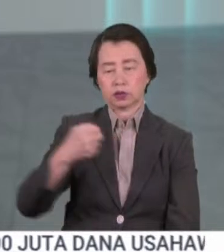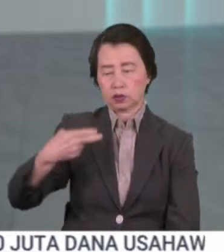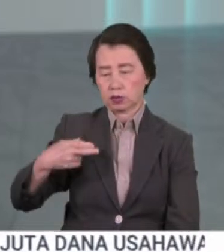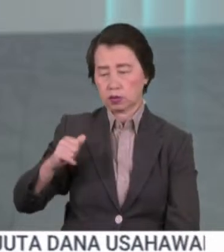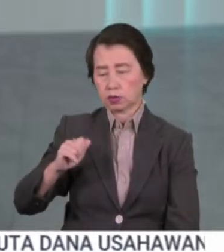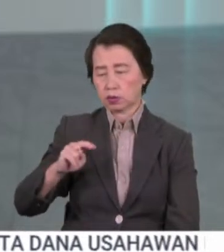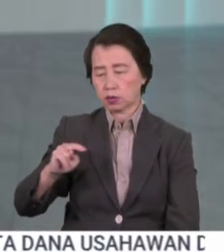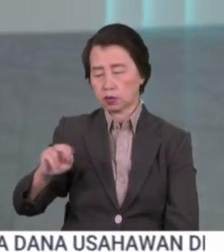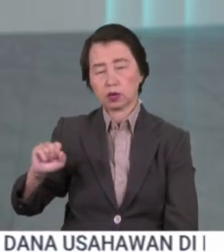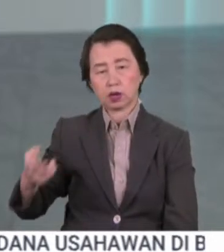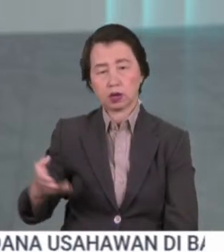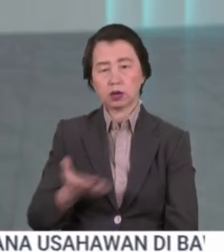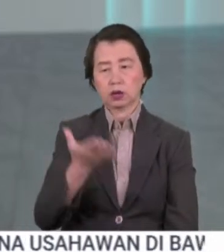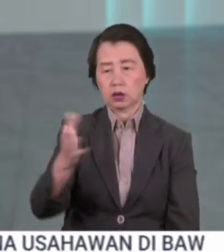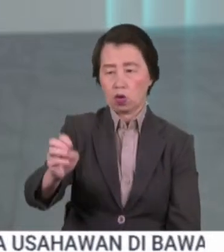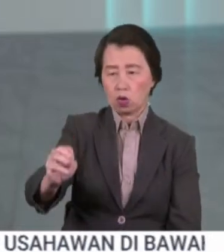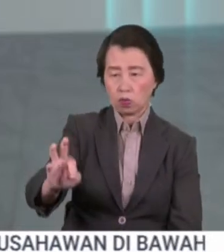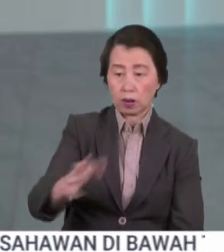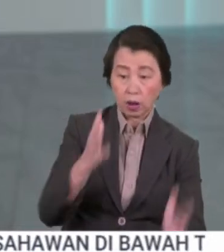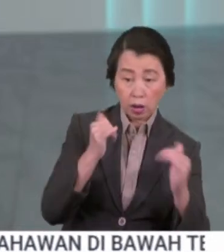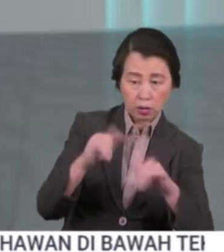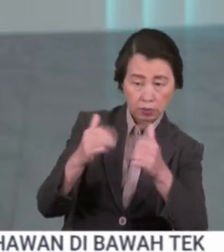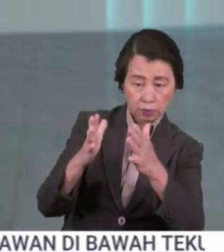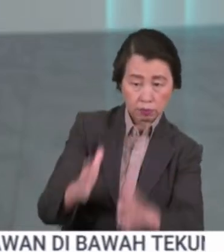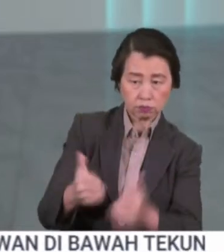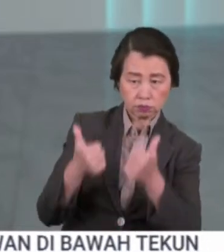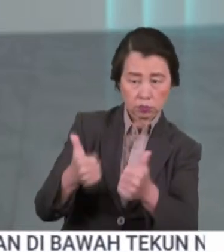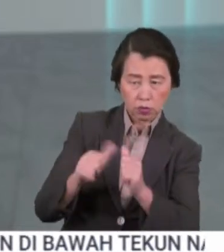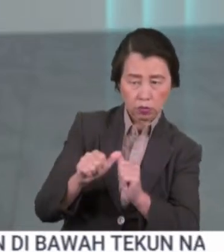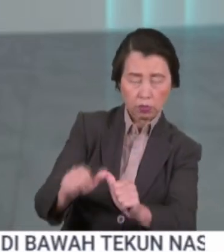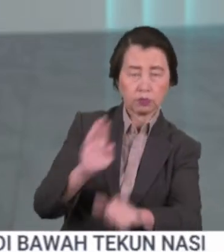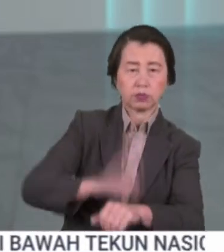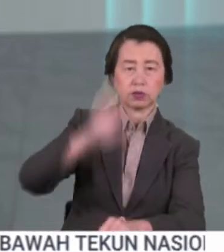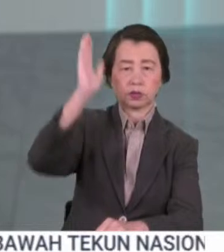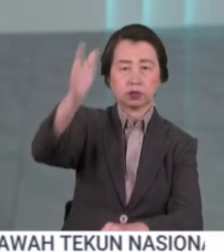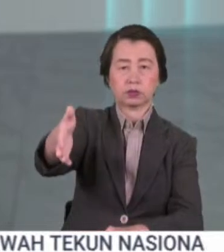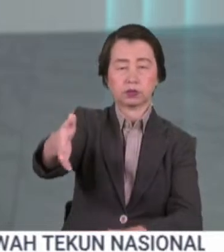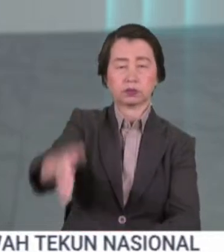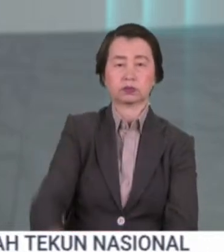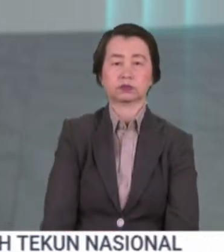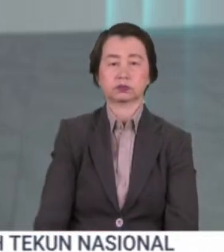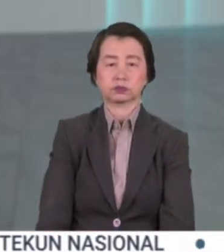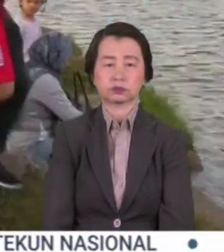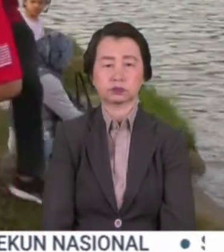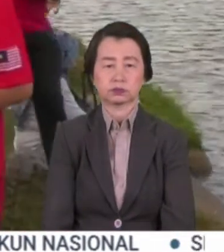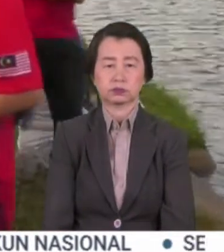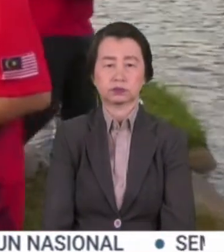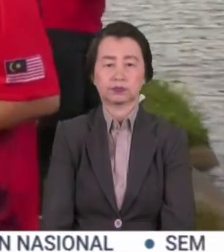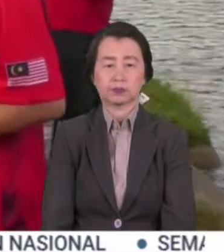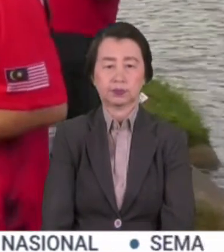dia memecahkan tanya kepada Umar dan harapan itu terus Cemerlang pada masa akan datang